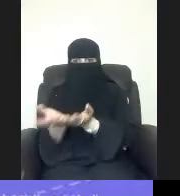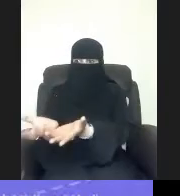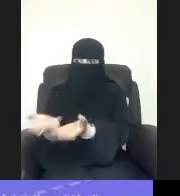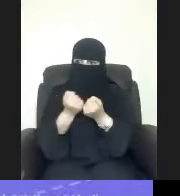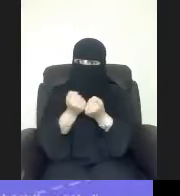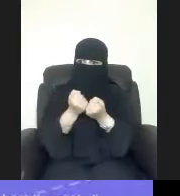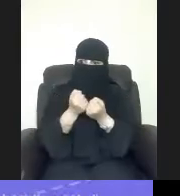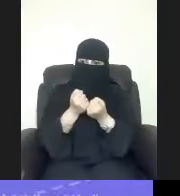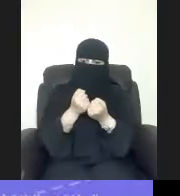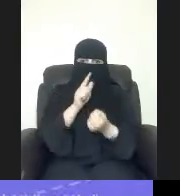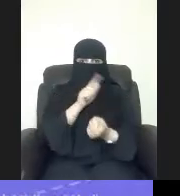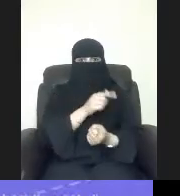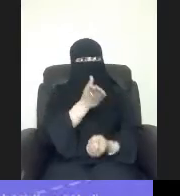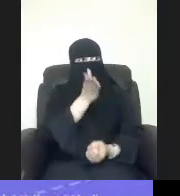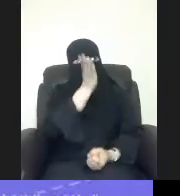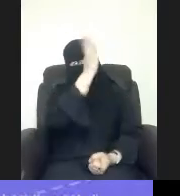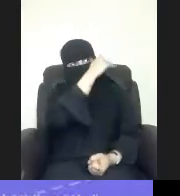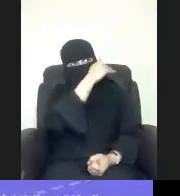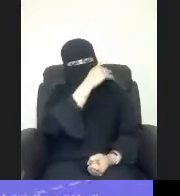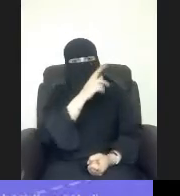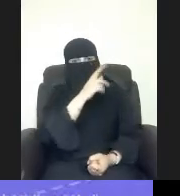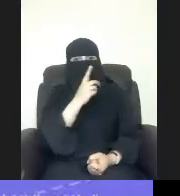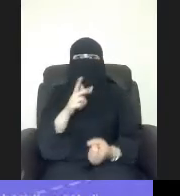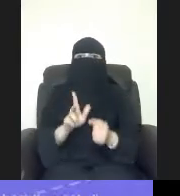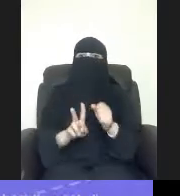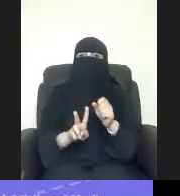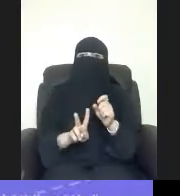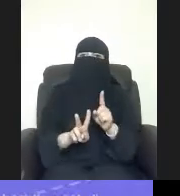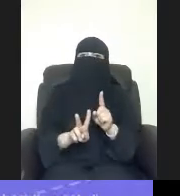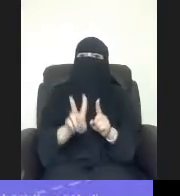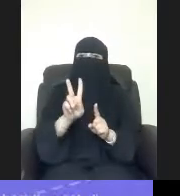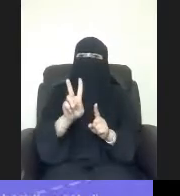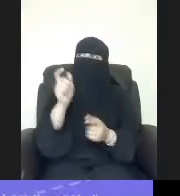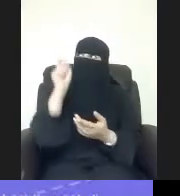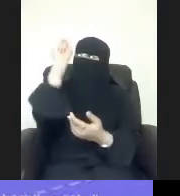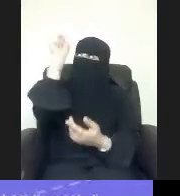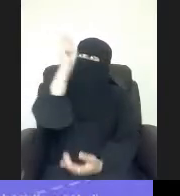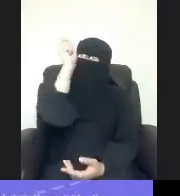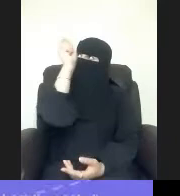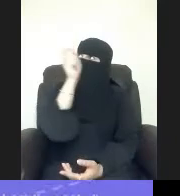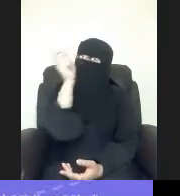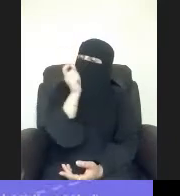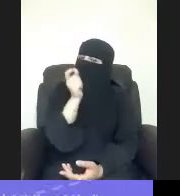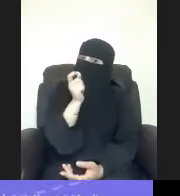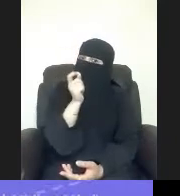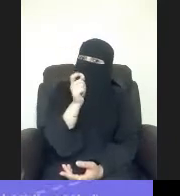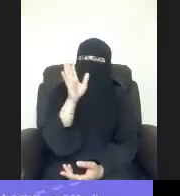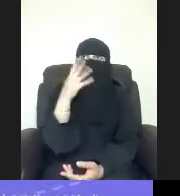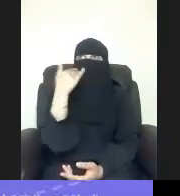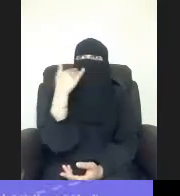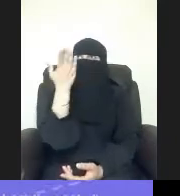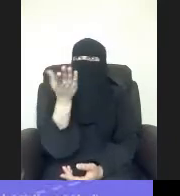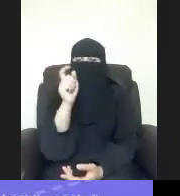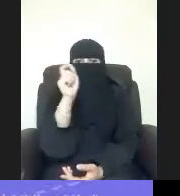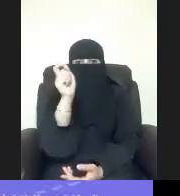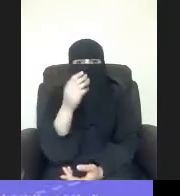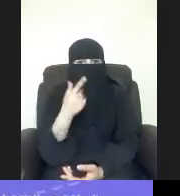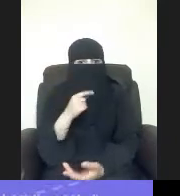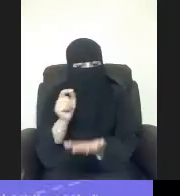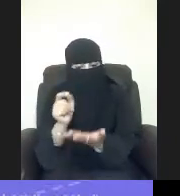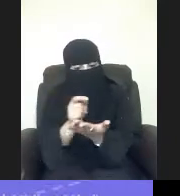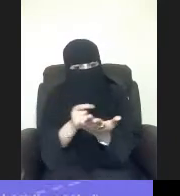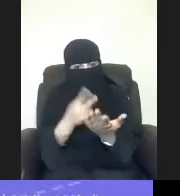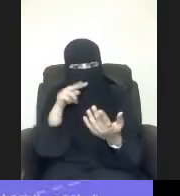يعود إلى القرن 17، صبورة طباشيرية ولا صبورة بيضاء وقلم. طيب هو عايش مع